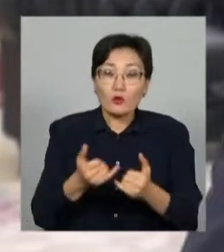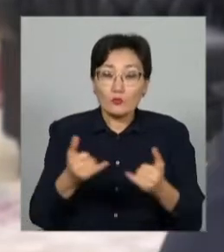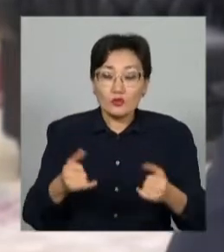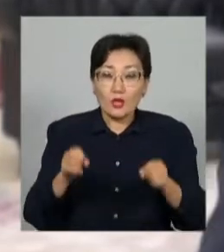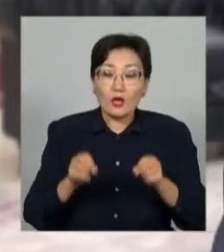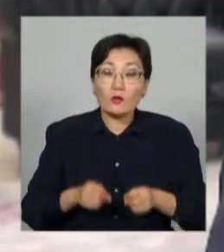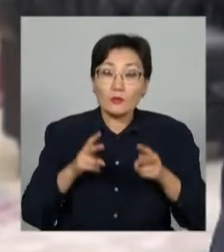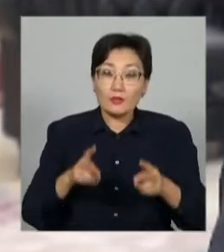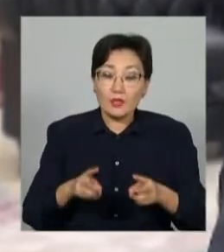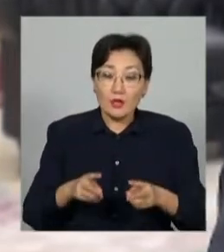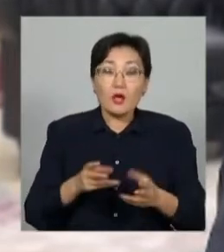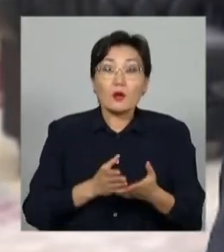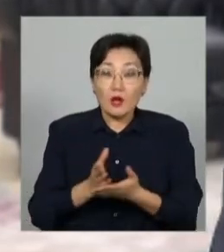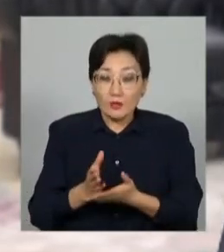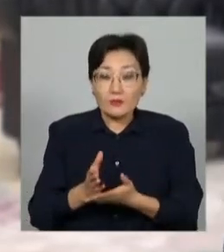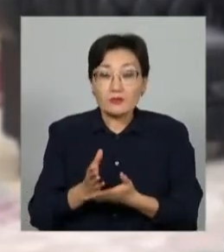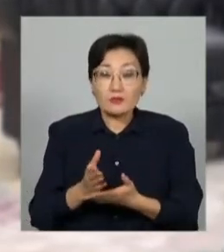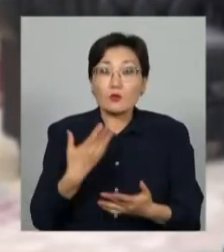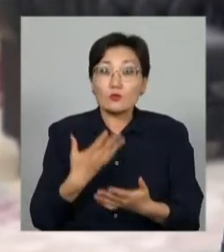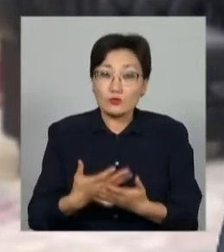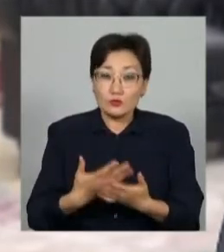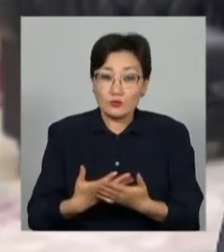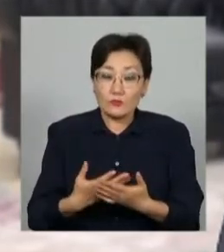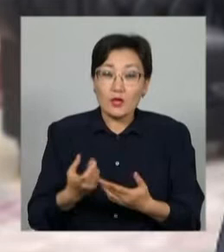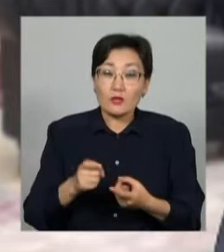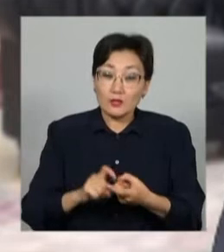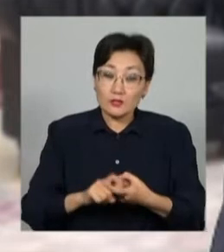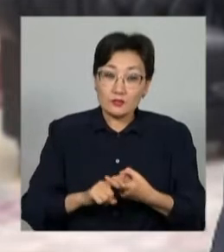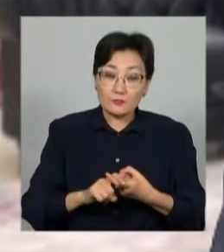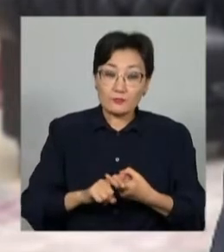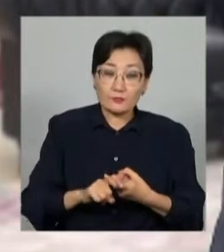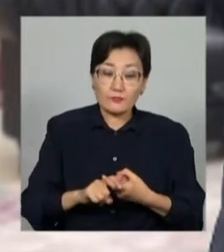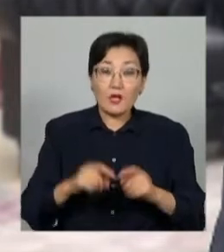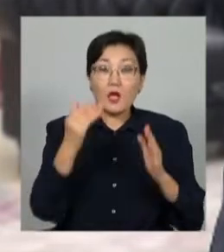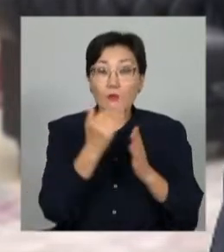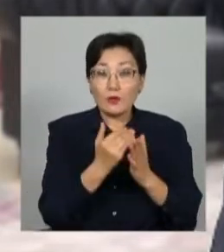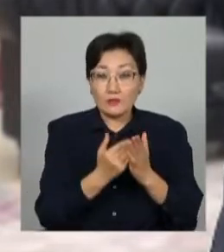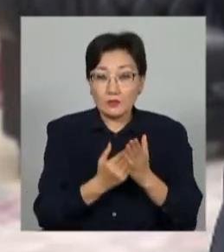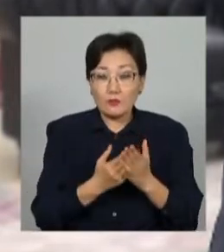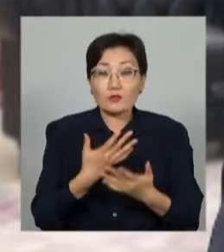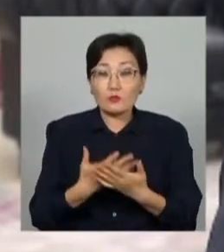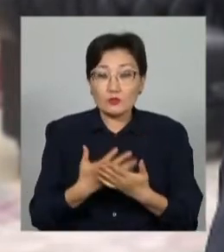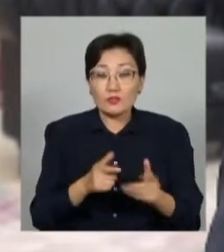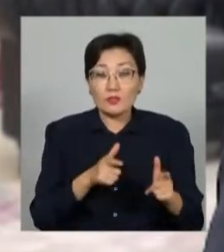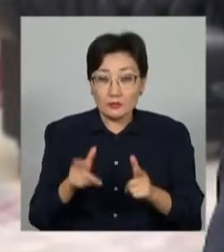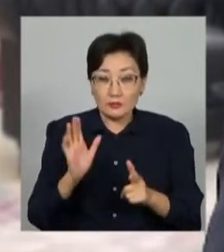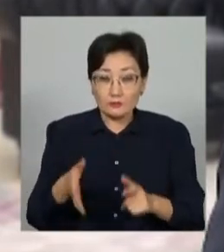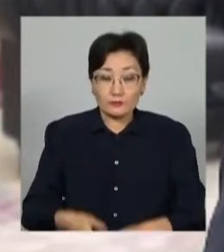зиянды ағым екендігін насихаттауға қатысты да бағдарламалар легі дайындалатын